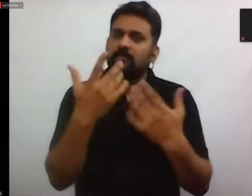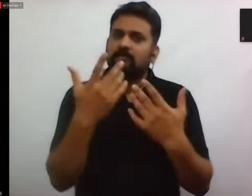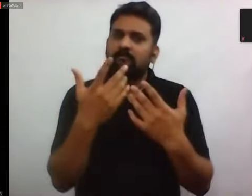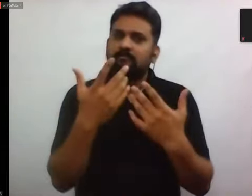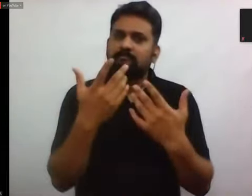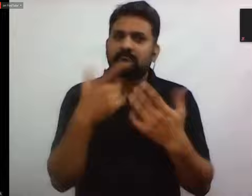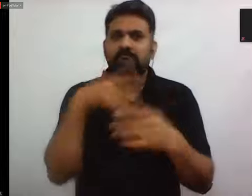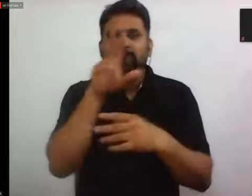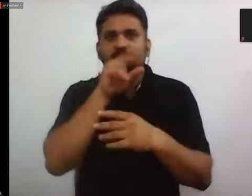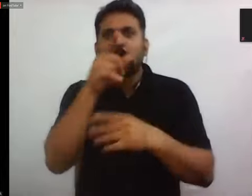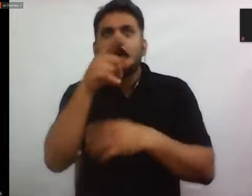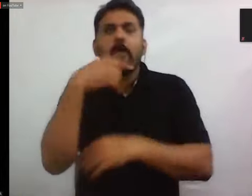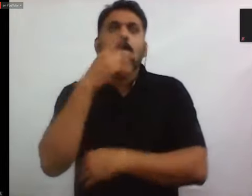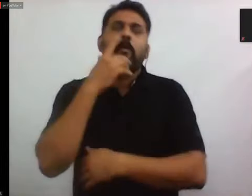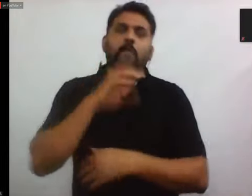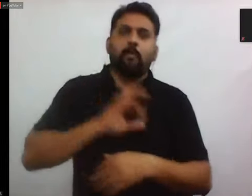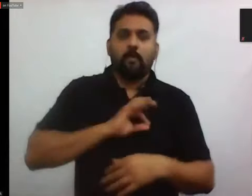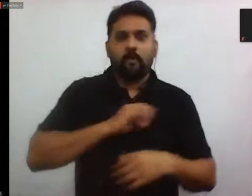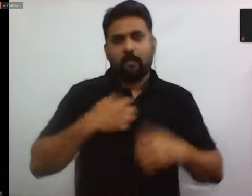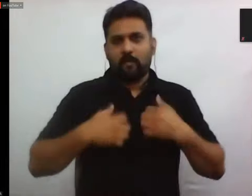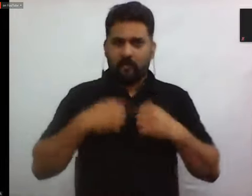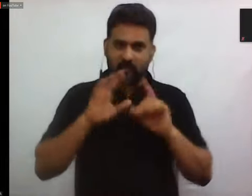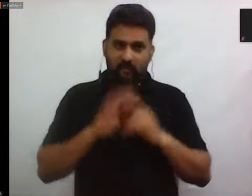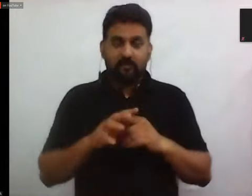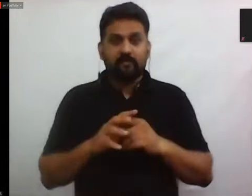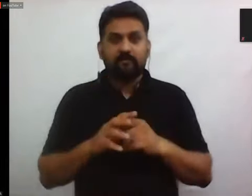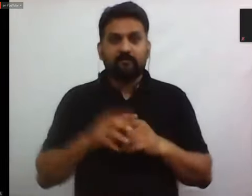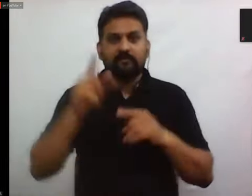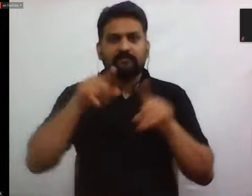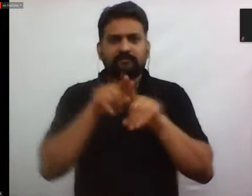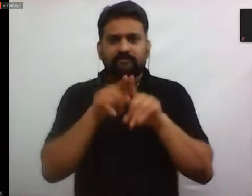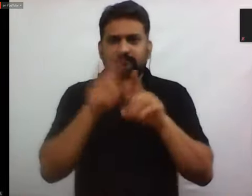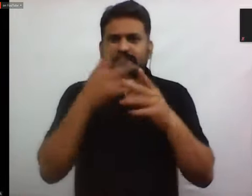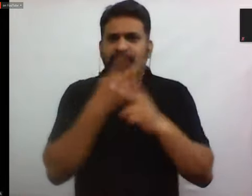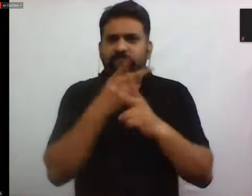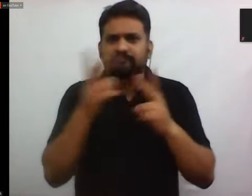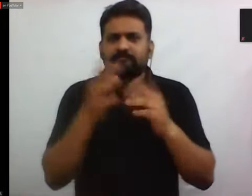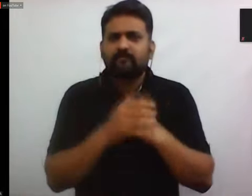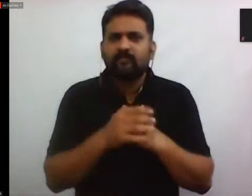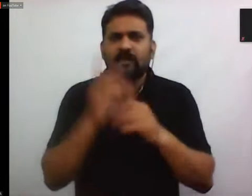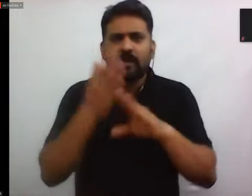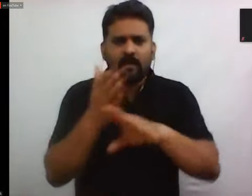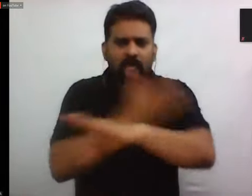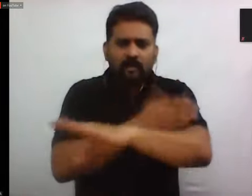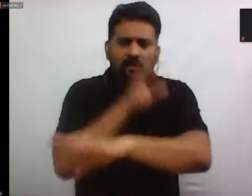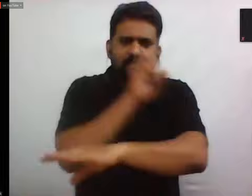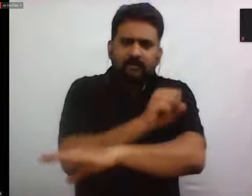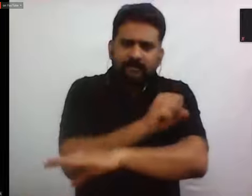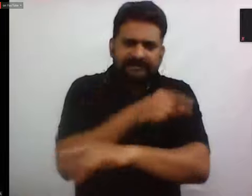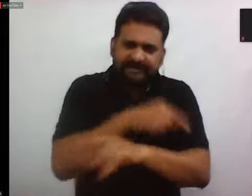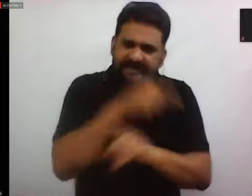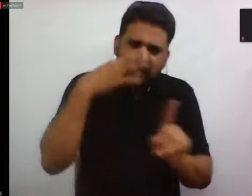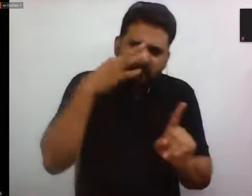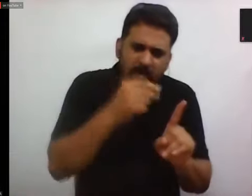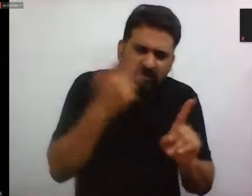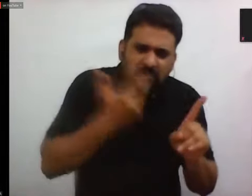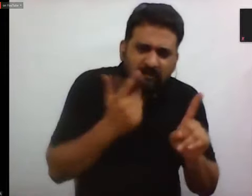स्पीच सुनने में बहुत ही अच्छा लगता है. एंड आपने जिस तरीके से जो अर्ली इंटरवेंशन का नीड है